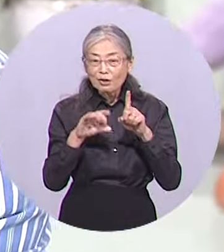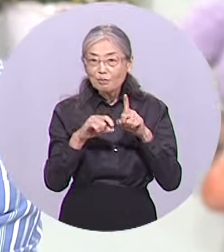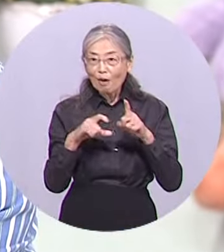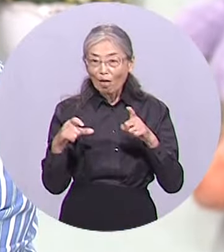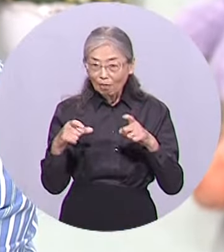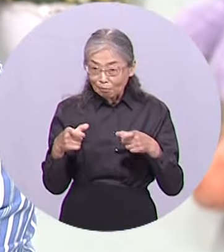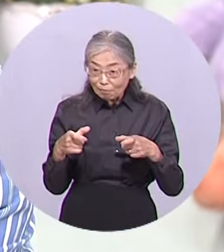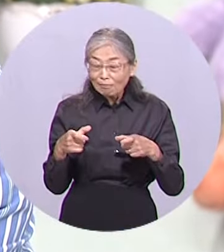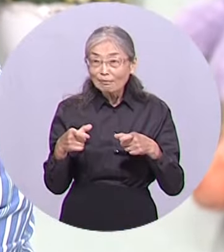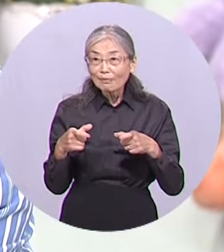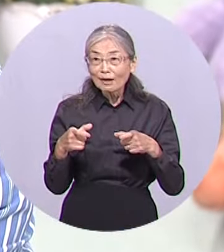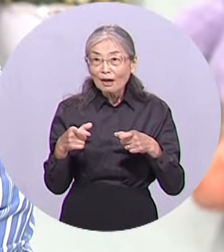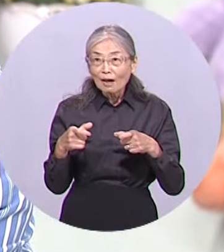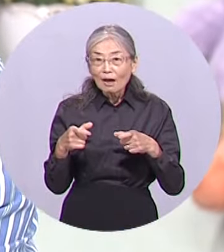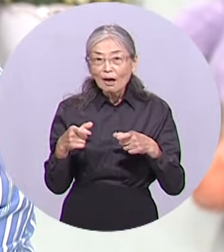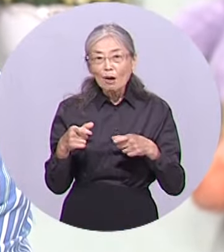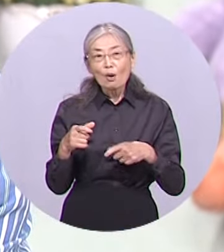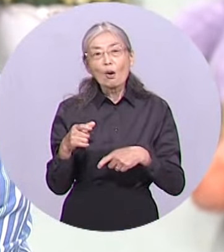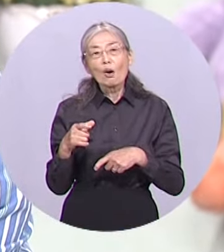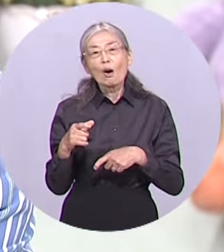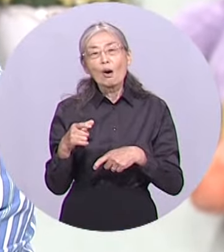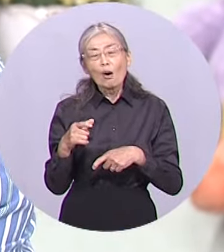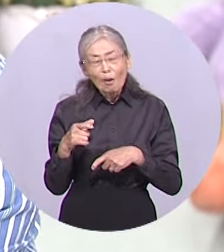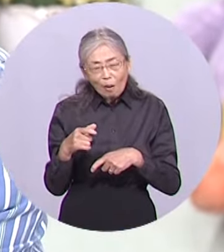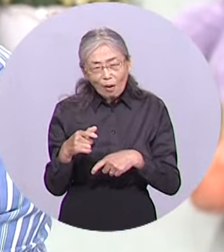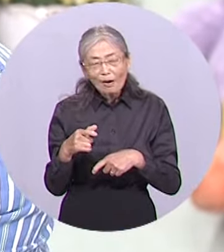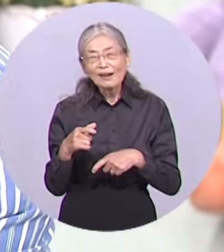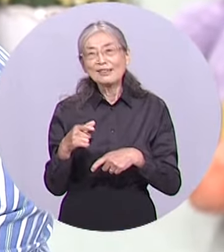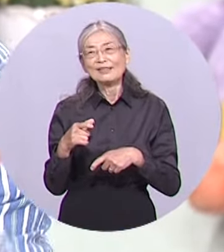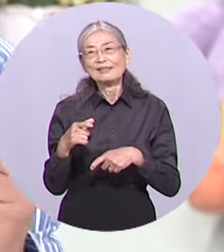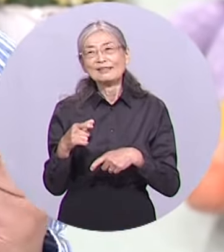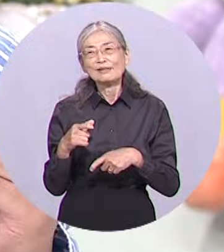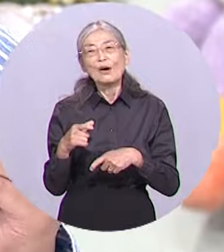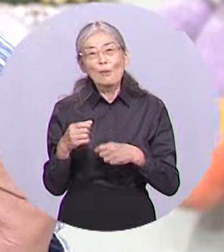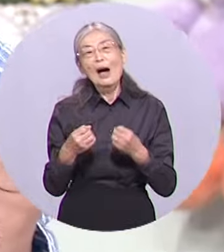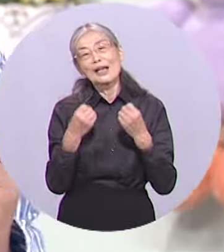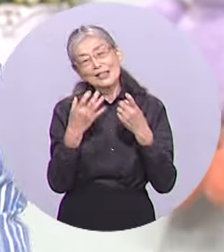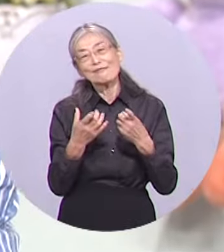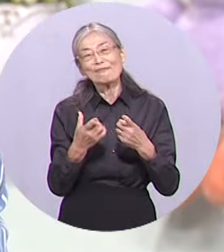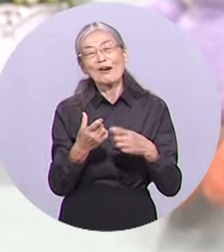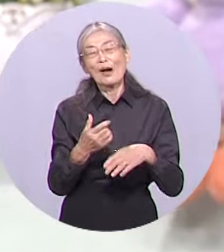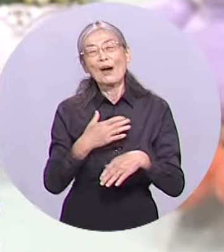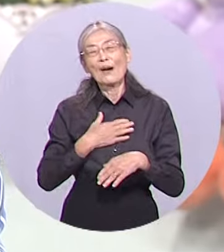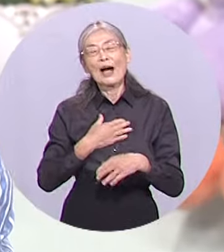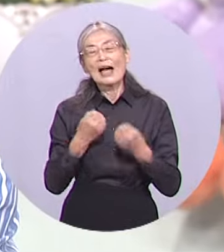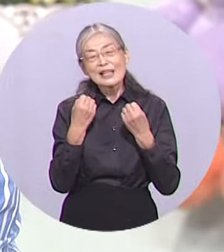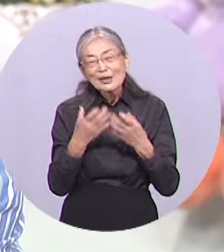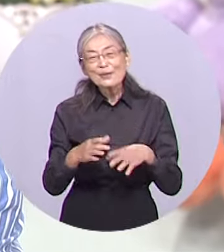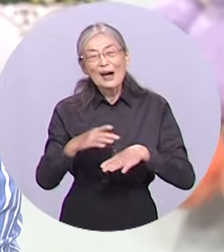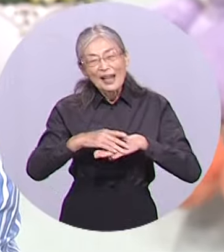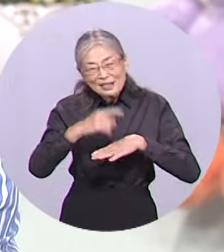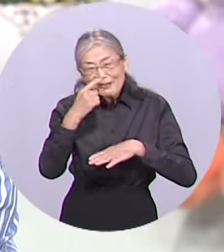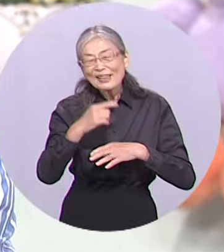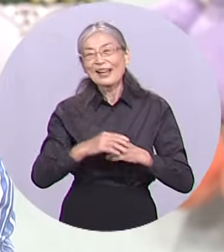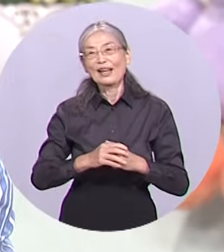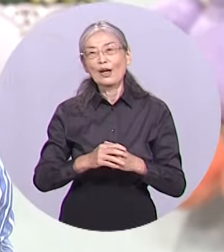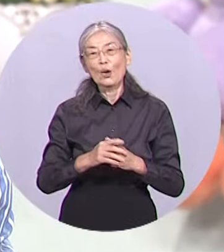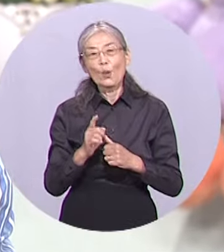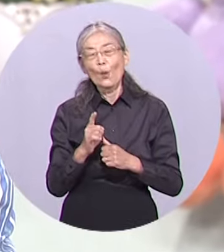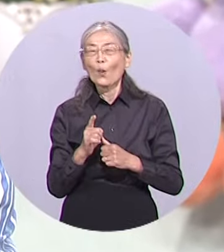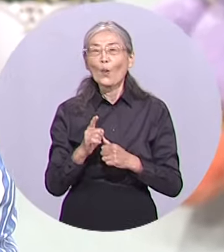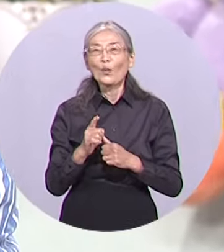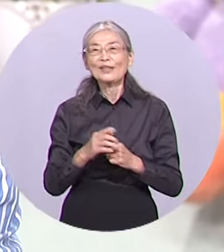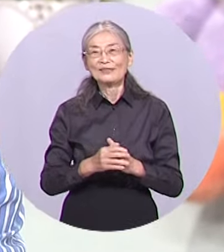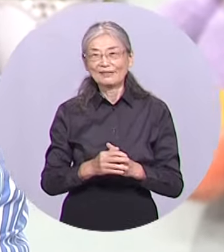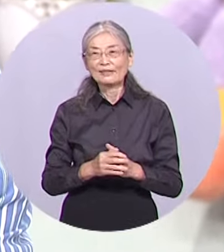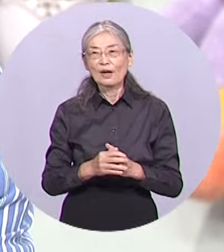か。 新一も初めてですよね。 新の方ですね。新は初めてです。 あ、 は い、どうです。 いやいや